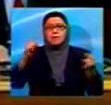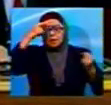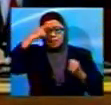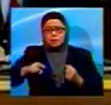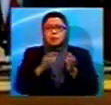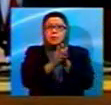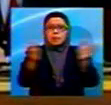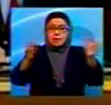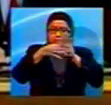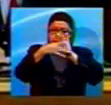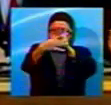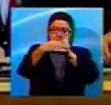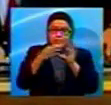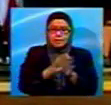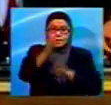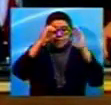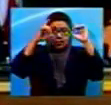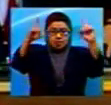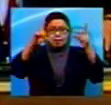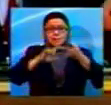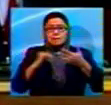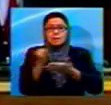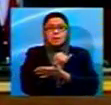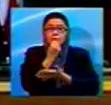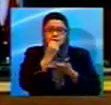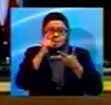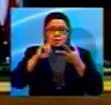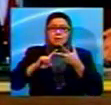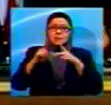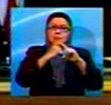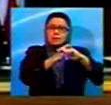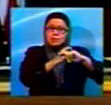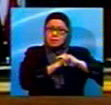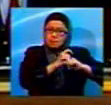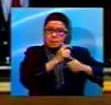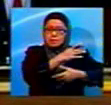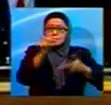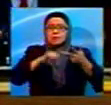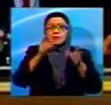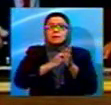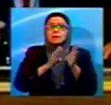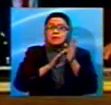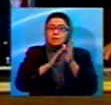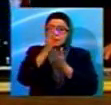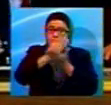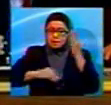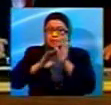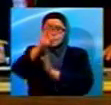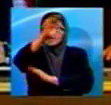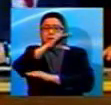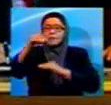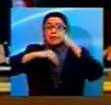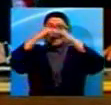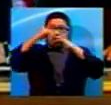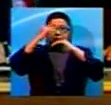kerjasama dalam bidang pendidikan industri makanan pertahanan sektor pembinaan infrastruktur logistik